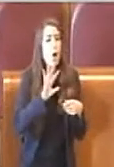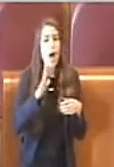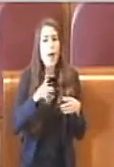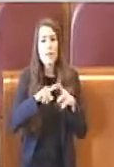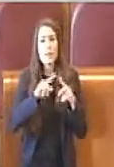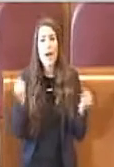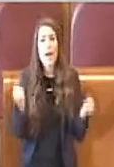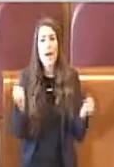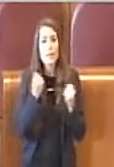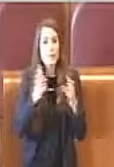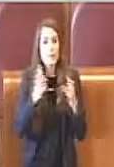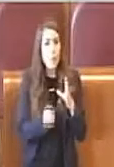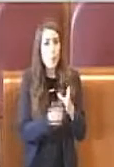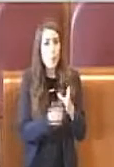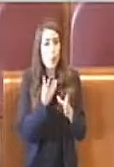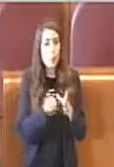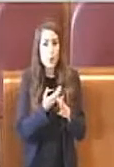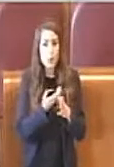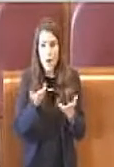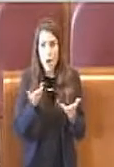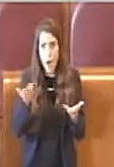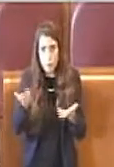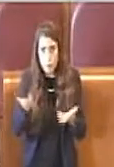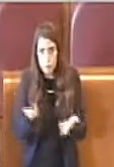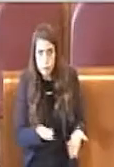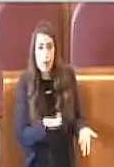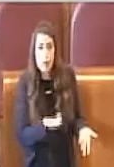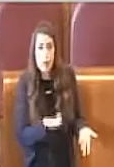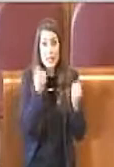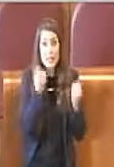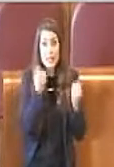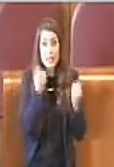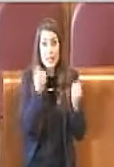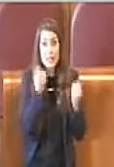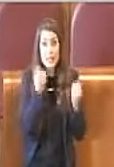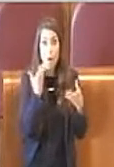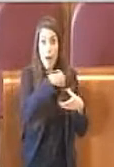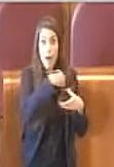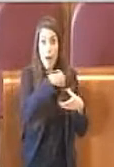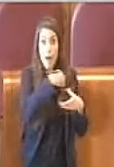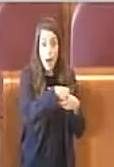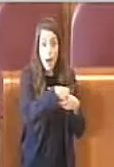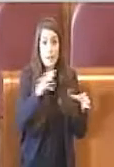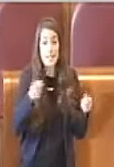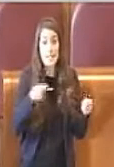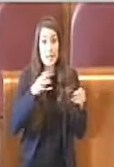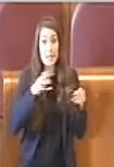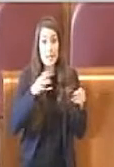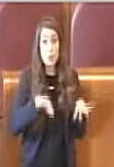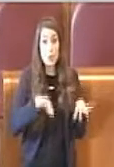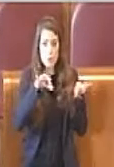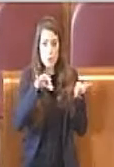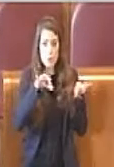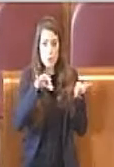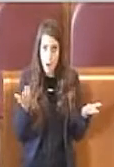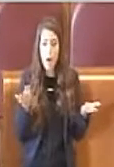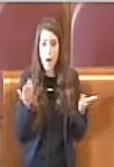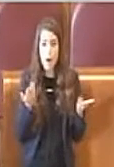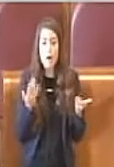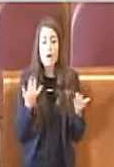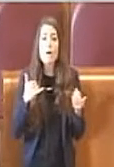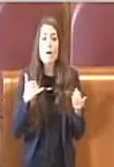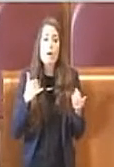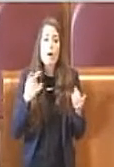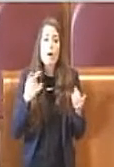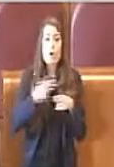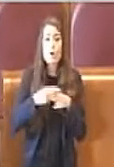produttive sono le benvenute nell'attivazione di questa spesa sospesa. E Roma Capitale recepirà